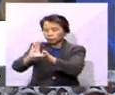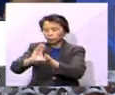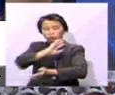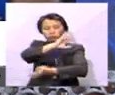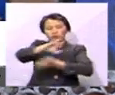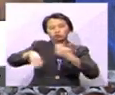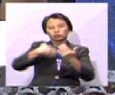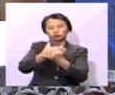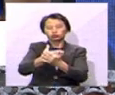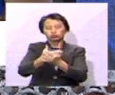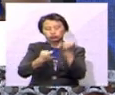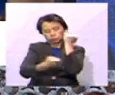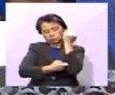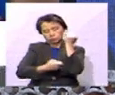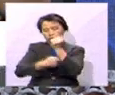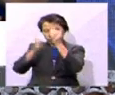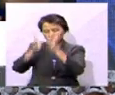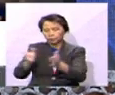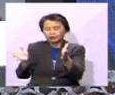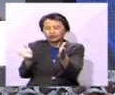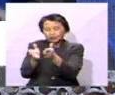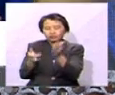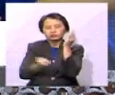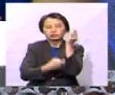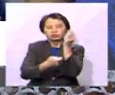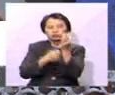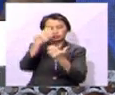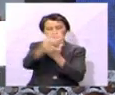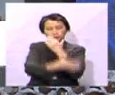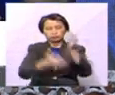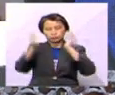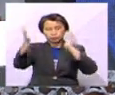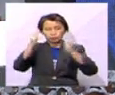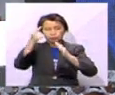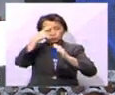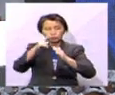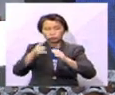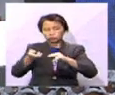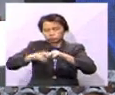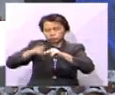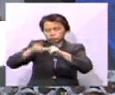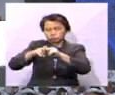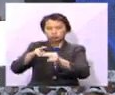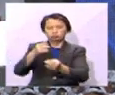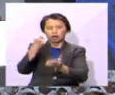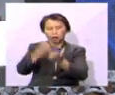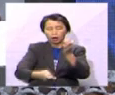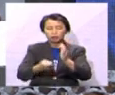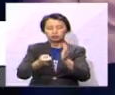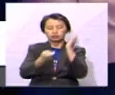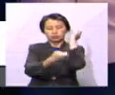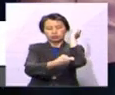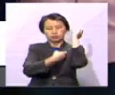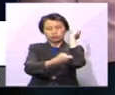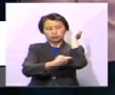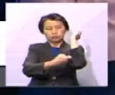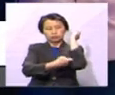seluruh pekebun-pekebun kecil getah di seluruh negara bagi mempertingkatkan harga getah.